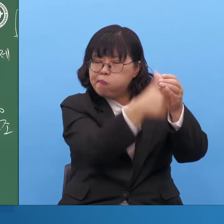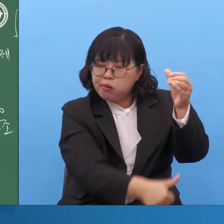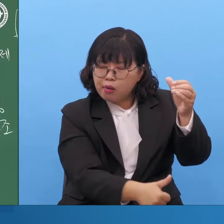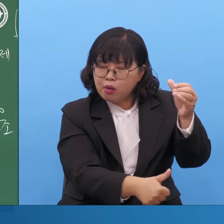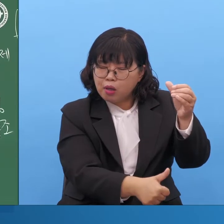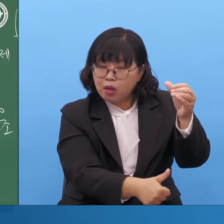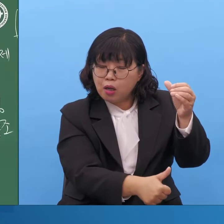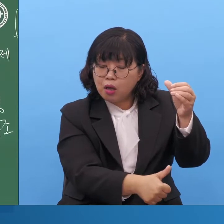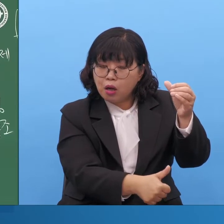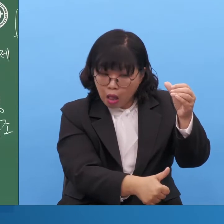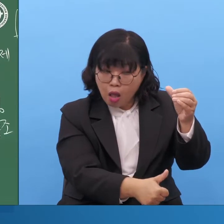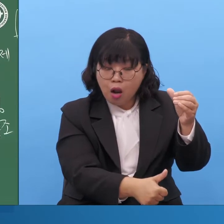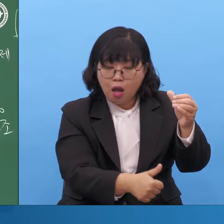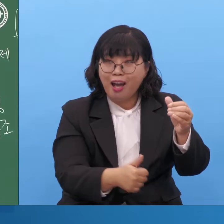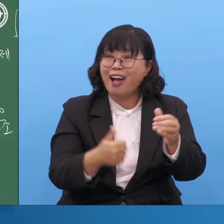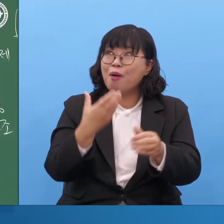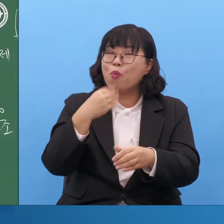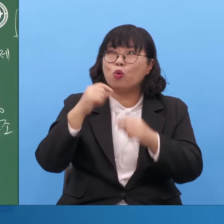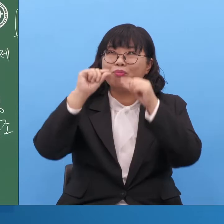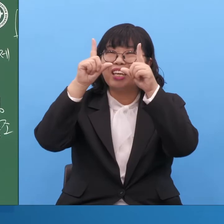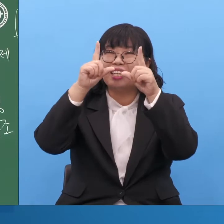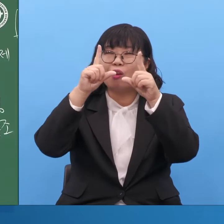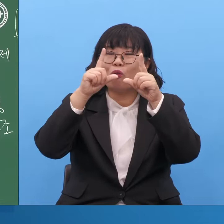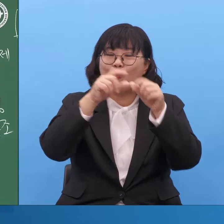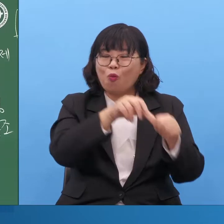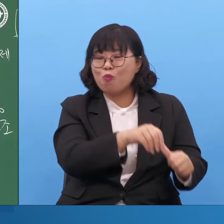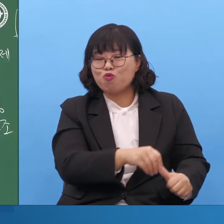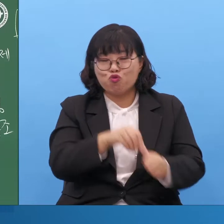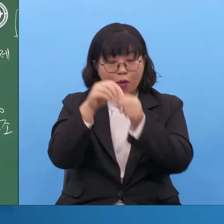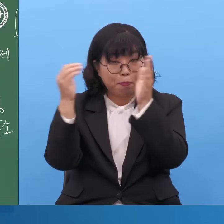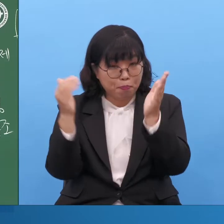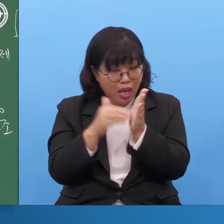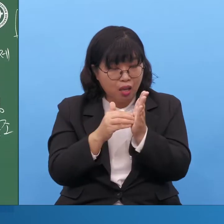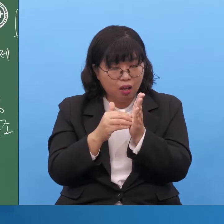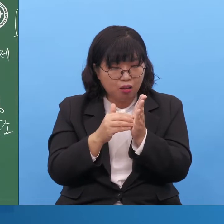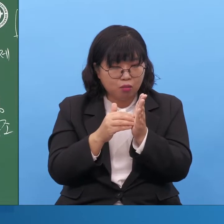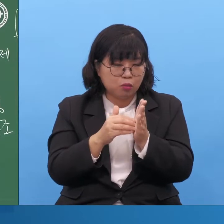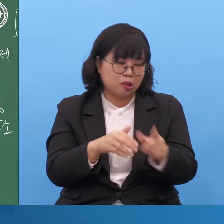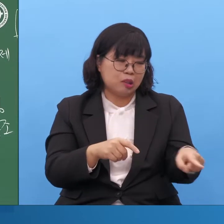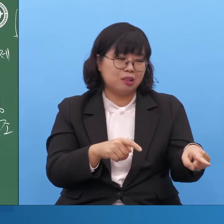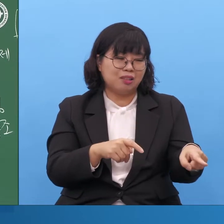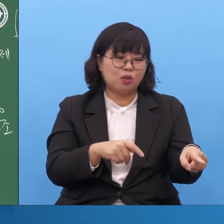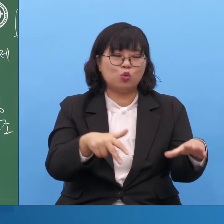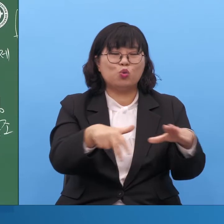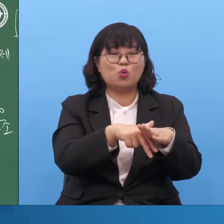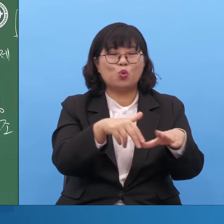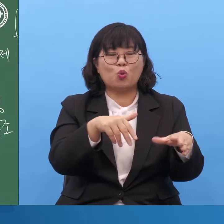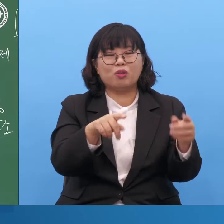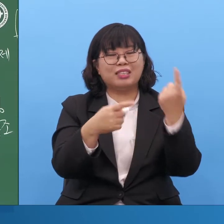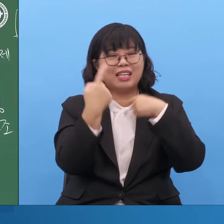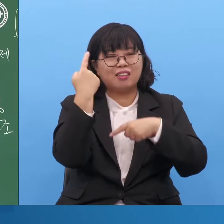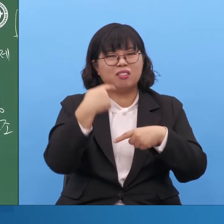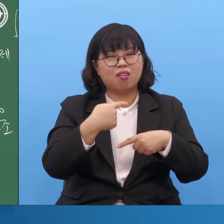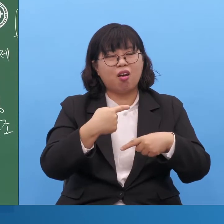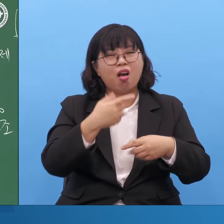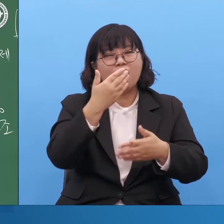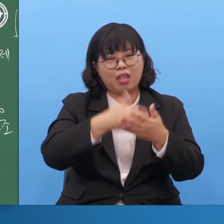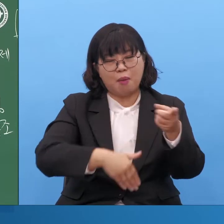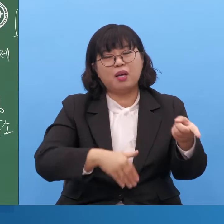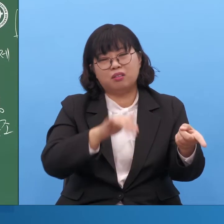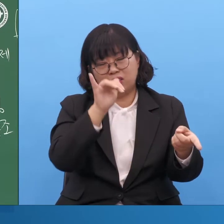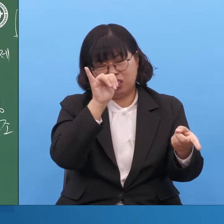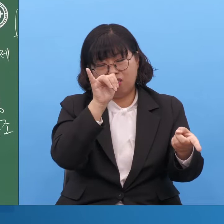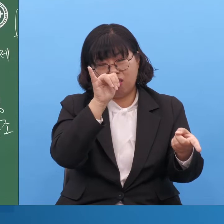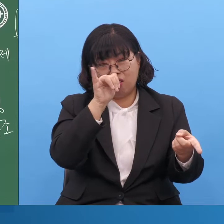무속인들은요. 굉장한 일꾼이 될 수 있는데 이 사람들 상처 있습니다. Especially shamans can become tremendous workers, but they have scars. 그럼 교회 다니는 사람